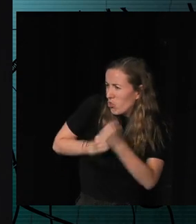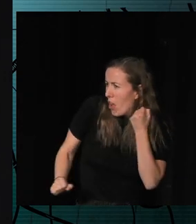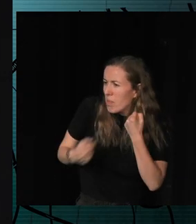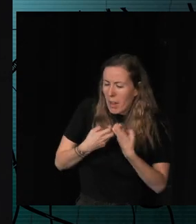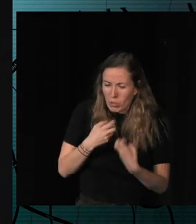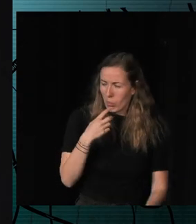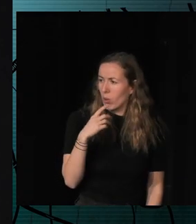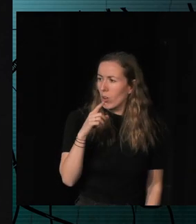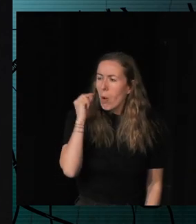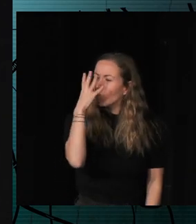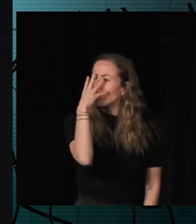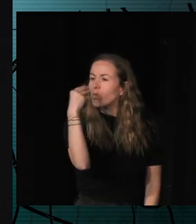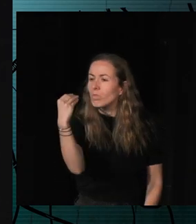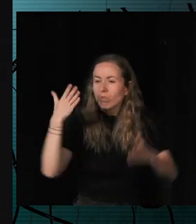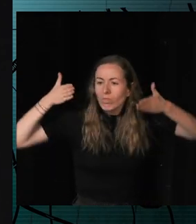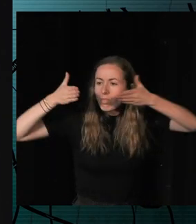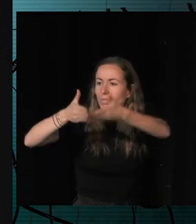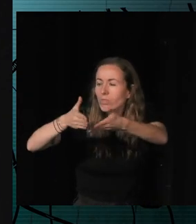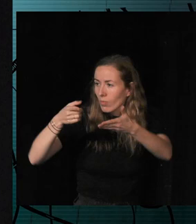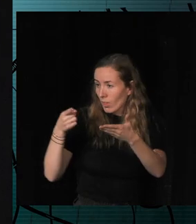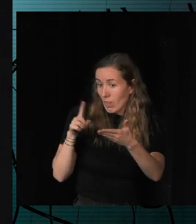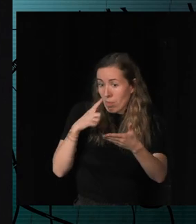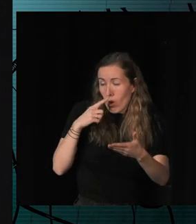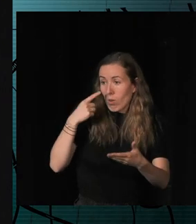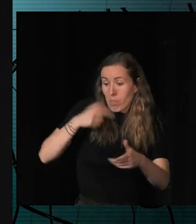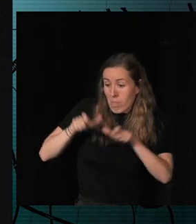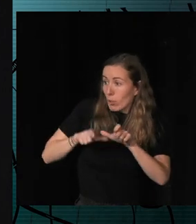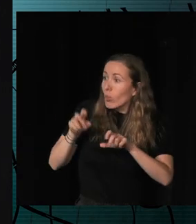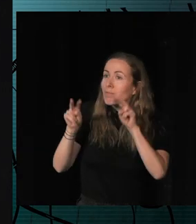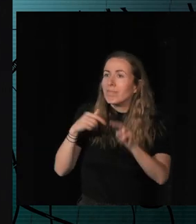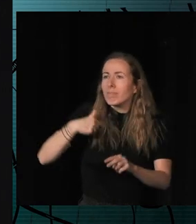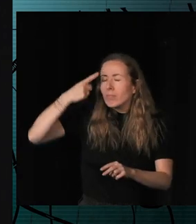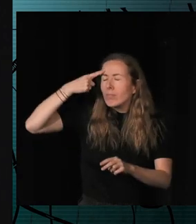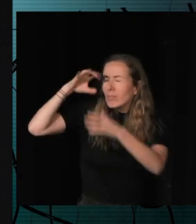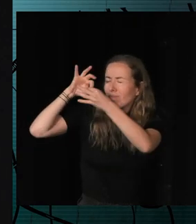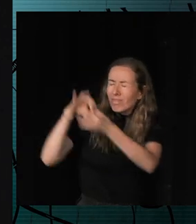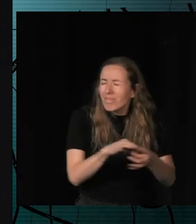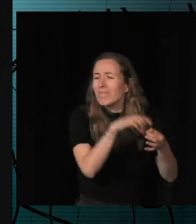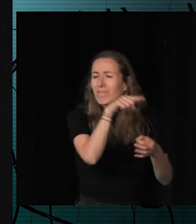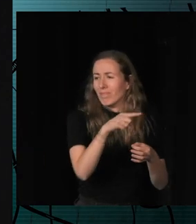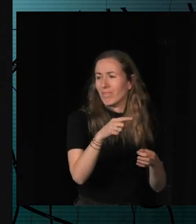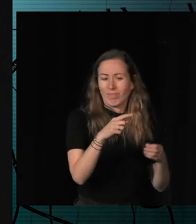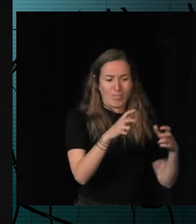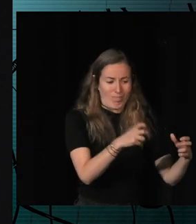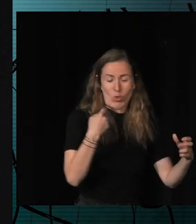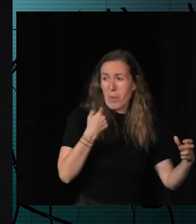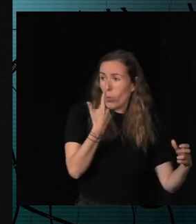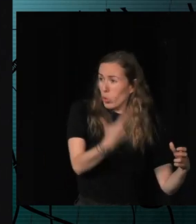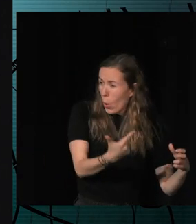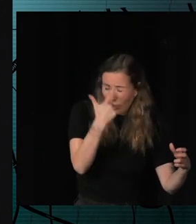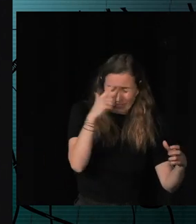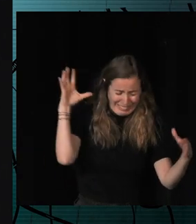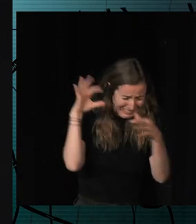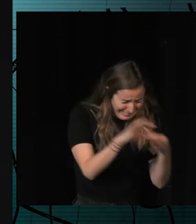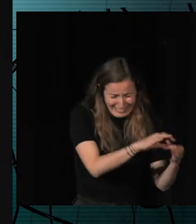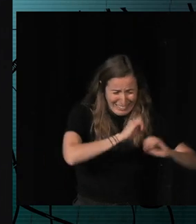sans rien du tout spoiler l'histoire il est tellement associé dans la tête des gens à ce que symbolise le récit silenttil 2 que ça leur a fait